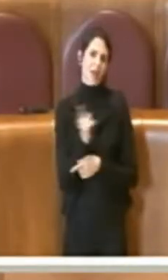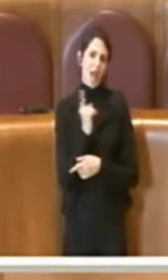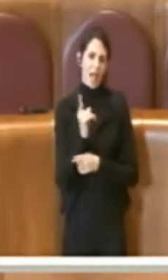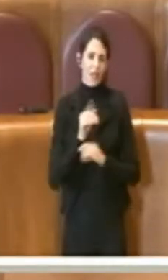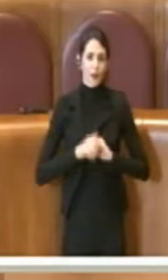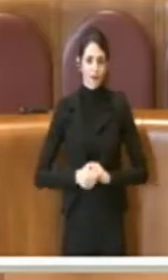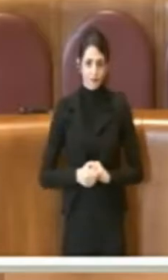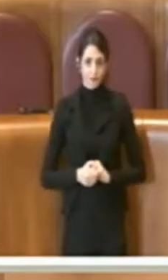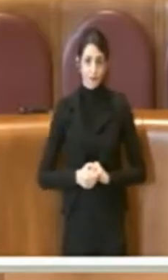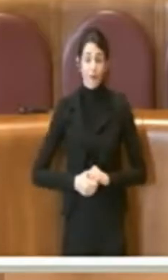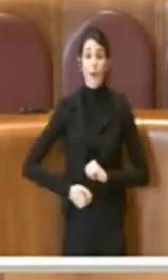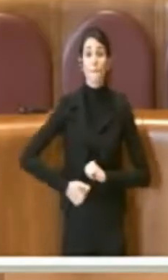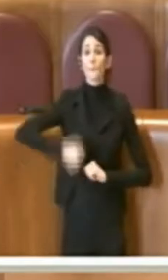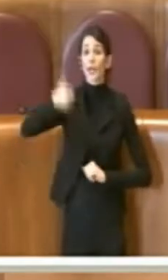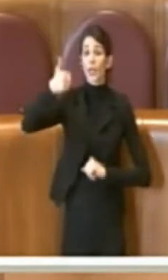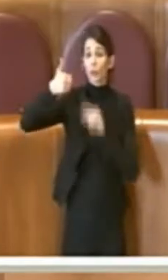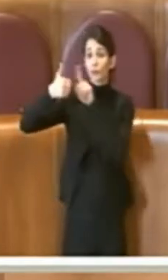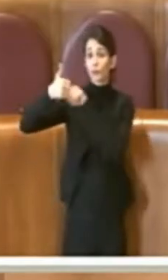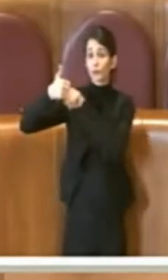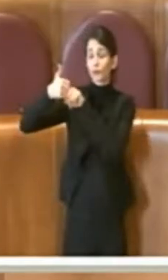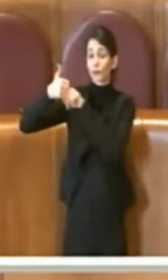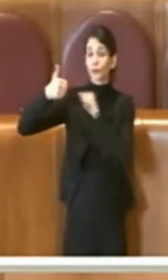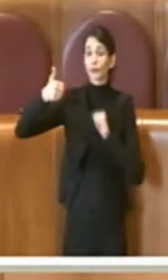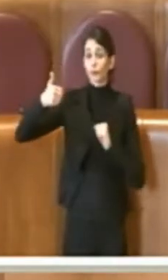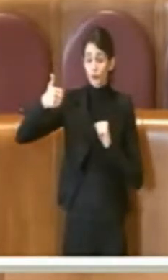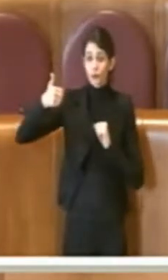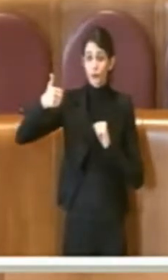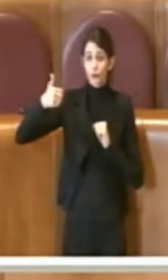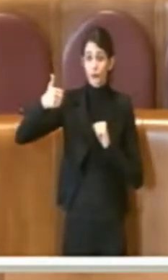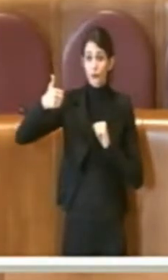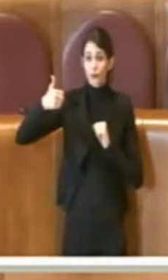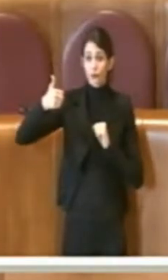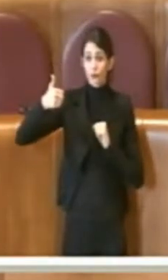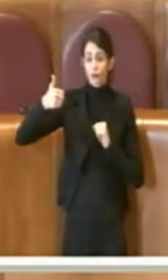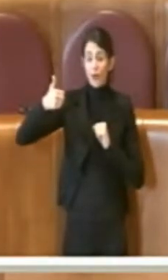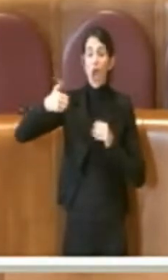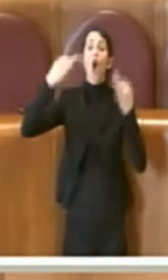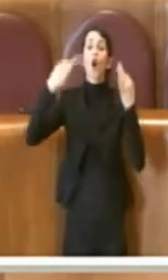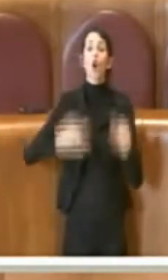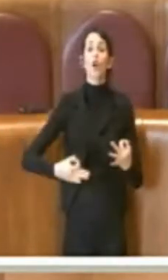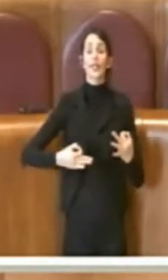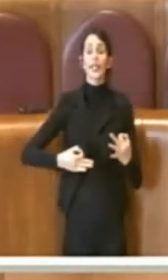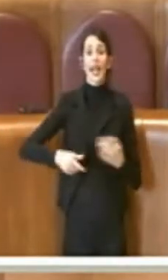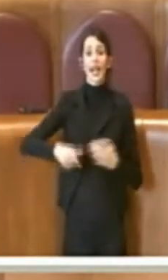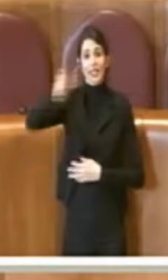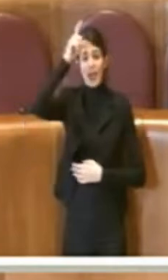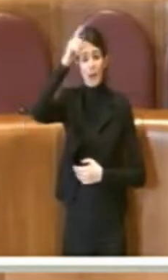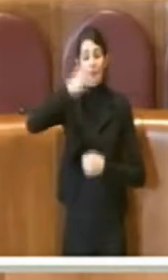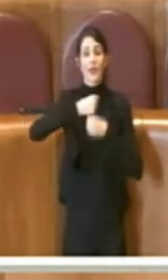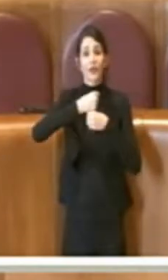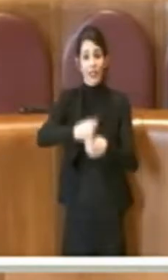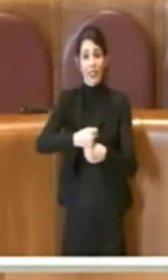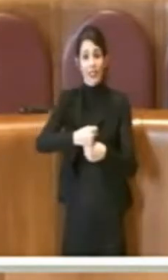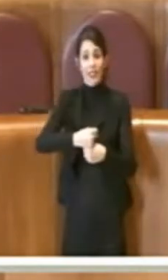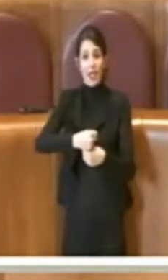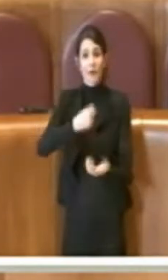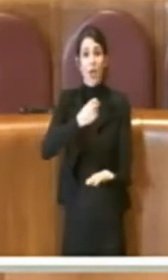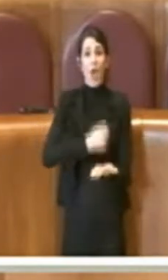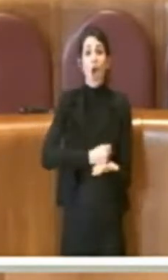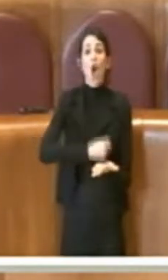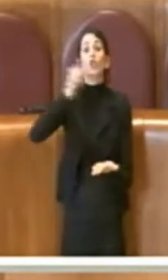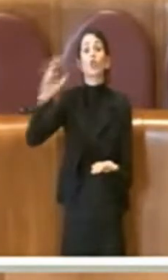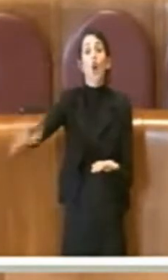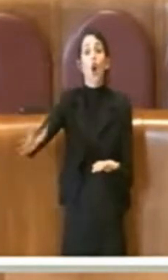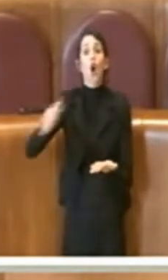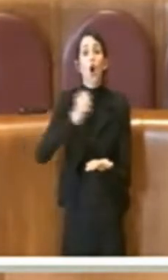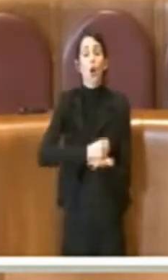Si parla innanzitutto di quello che sta succedendo con l'ordinanza prefettizia, degli sgomberi che sono appunto